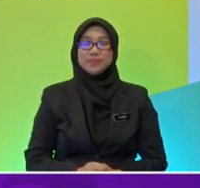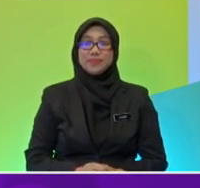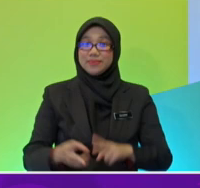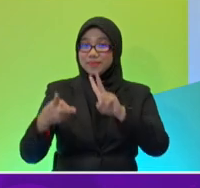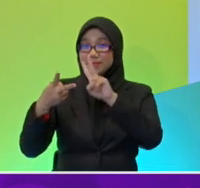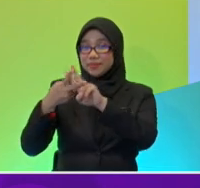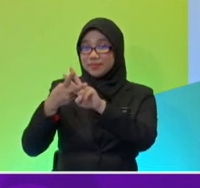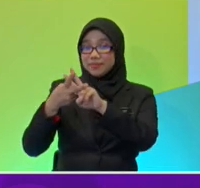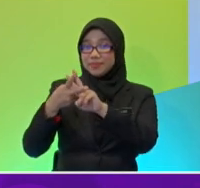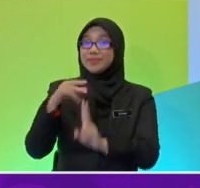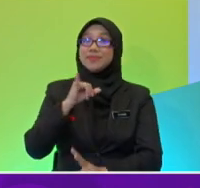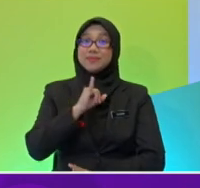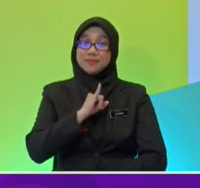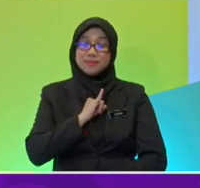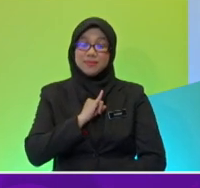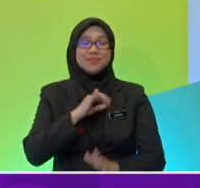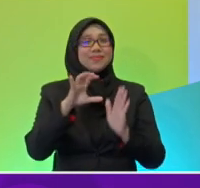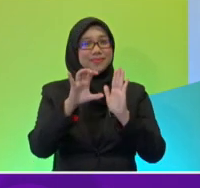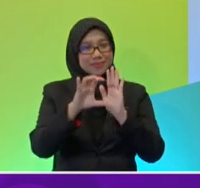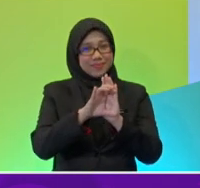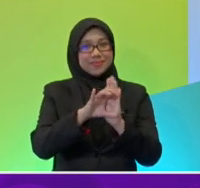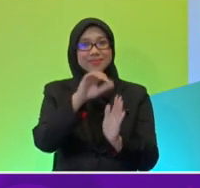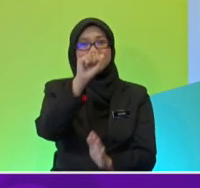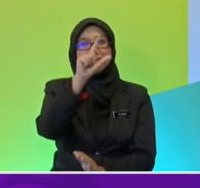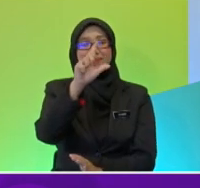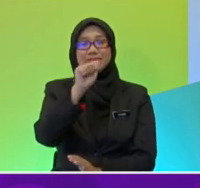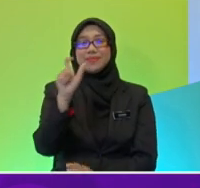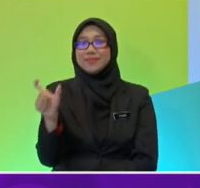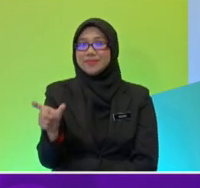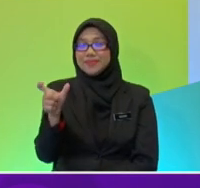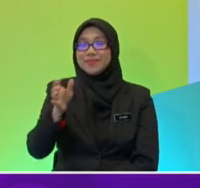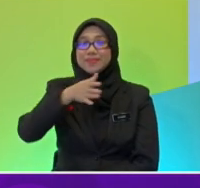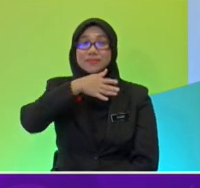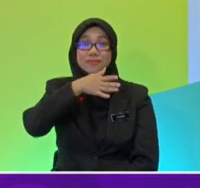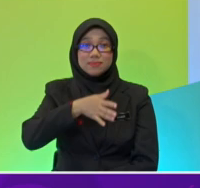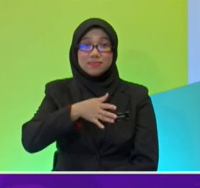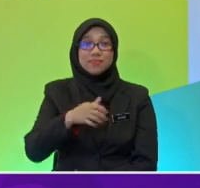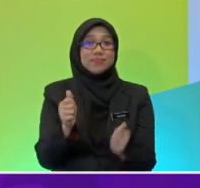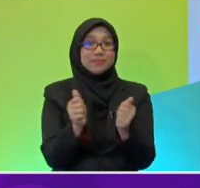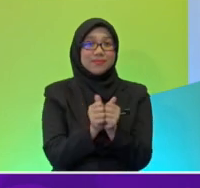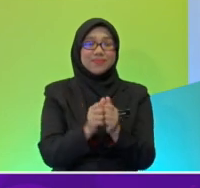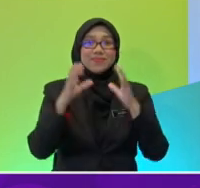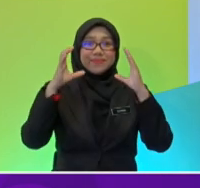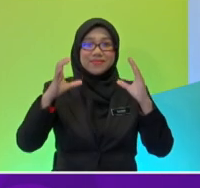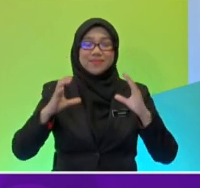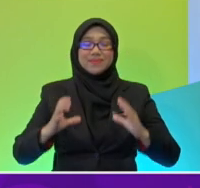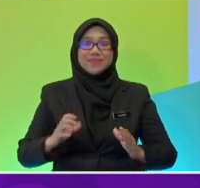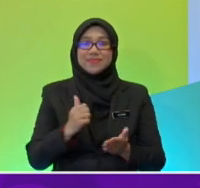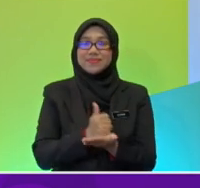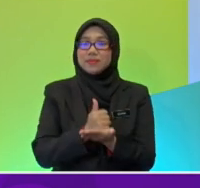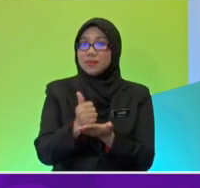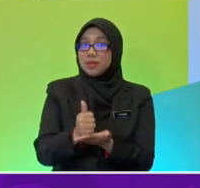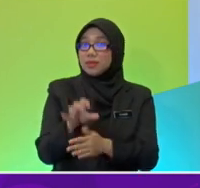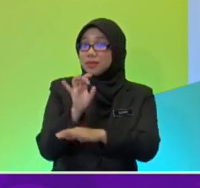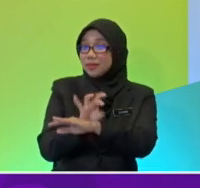saya mencontohi Al Amin Nabi Muhammad dengan cara mana apabila Ibu berpesan